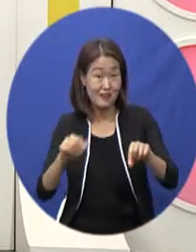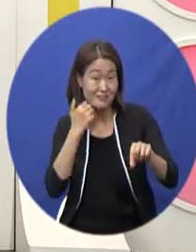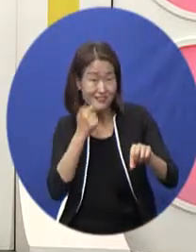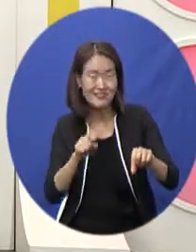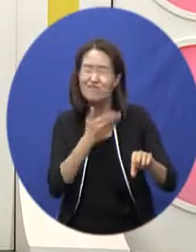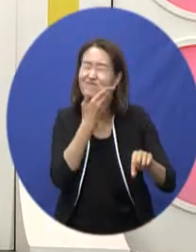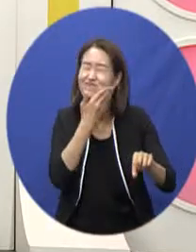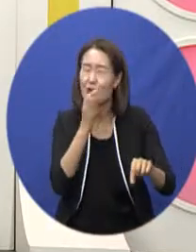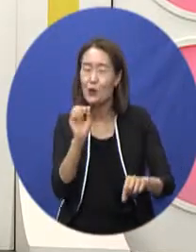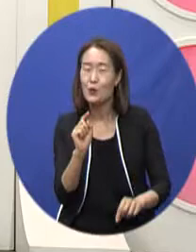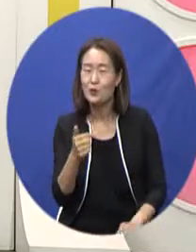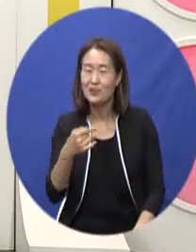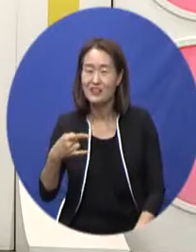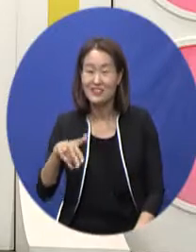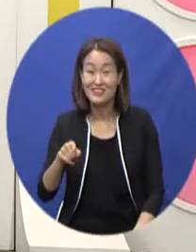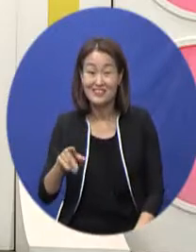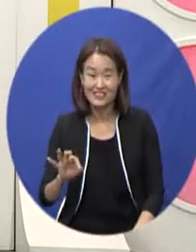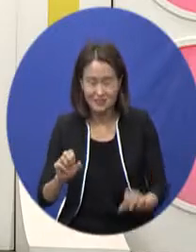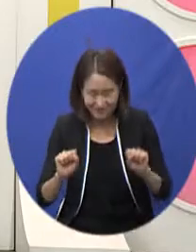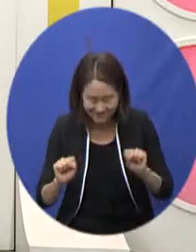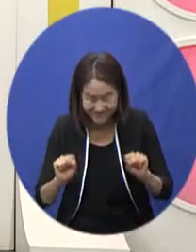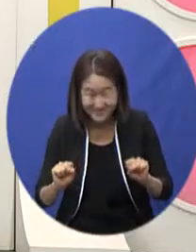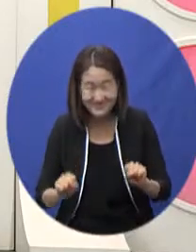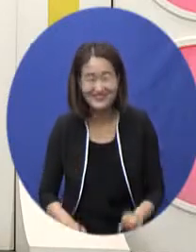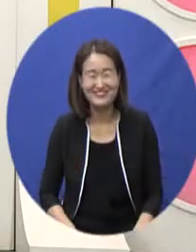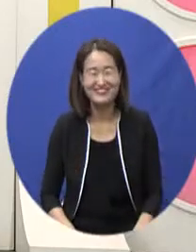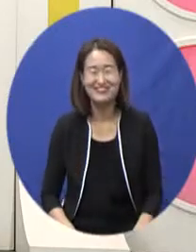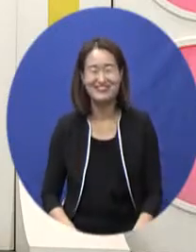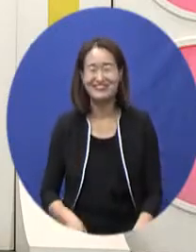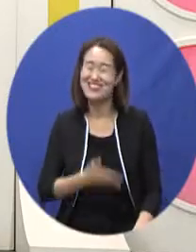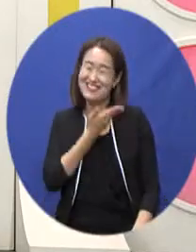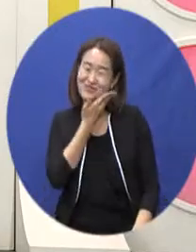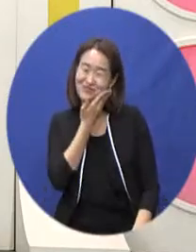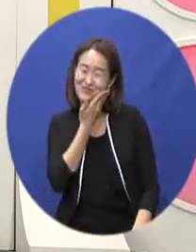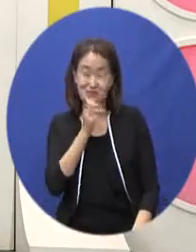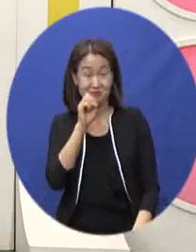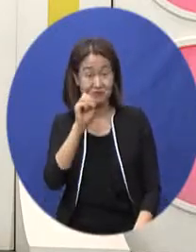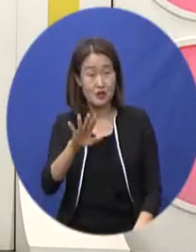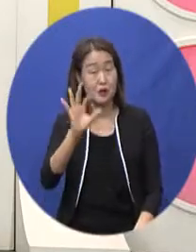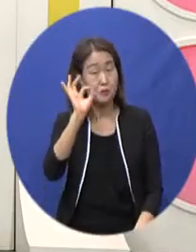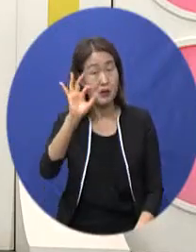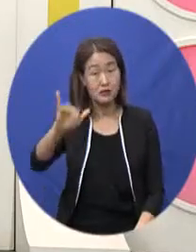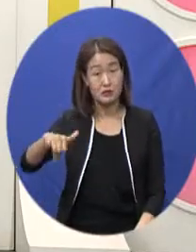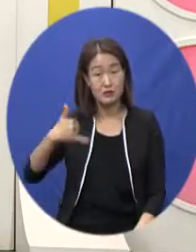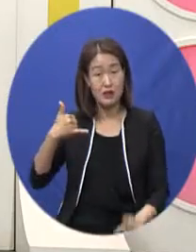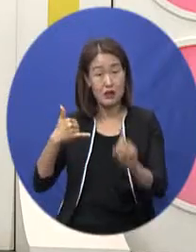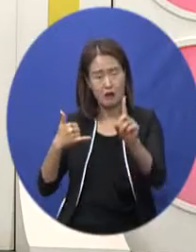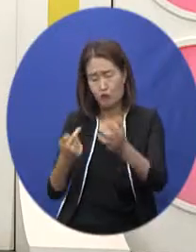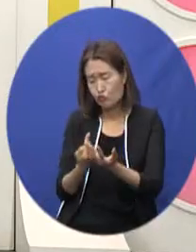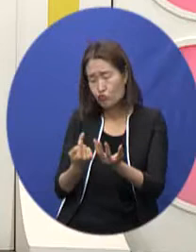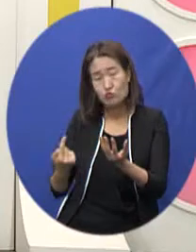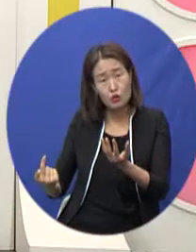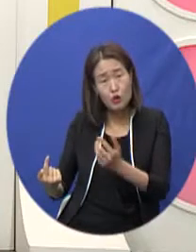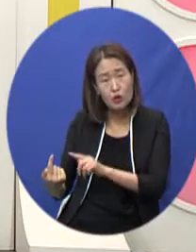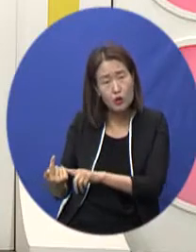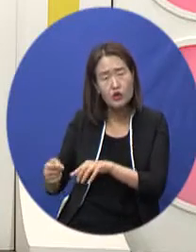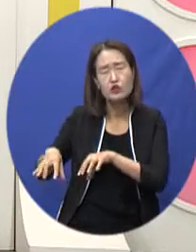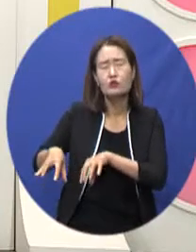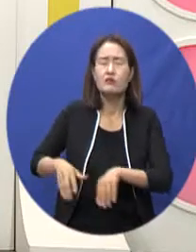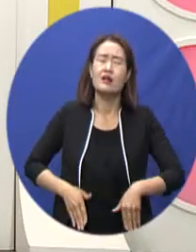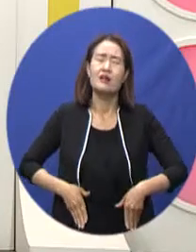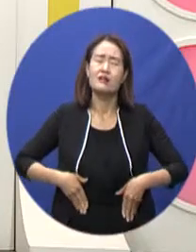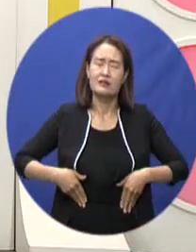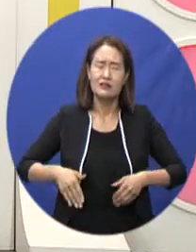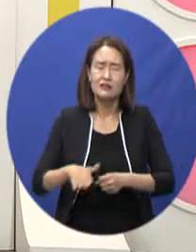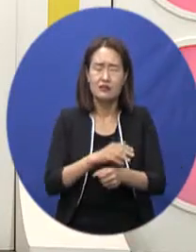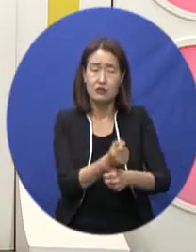원희정 인사드립니다. 반갑습니다. 귀염둥이 뿌잉뿌잉. 네, 전화 한 통화로 소외된 이웃에게 따뜻한 사랑을 전하는